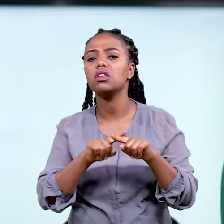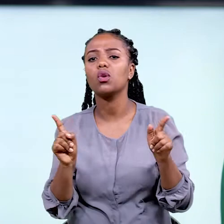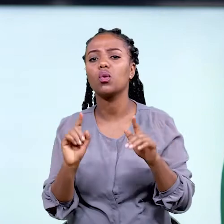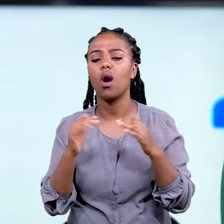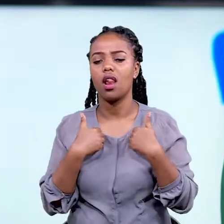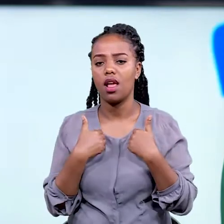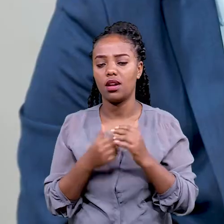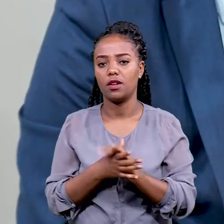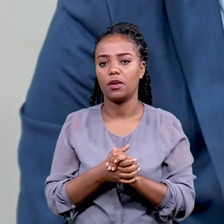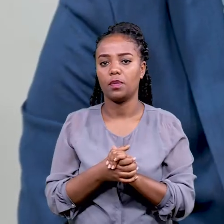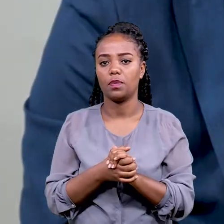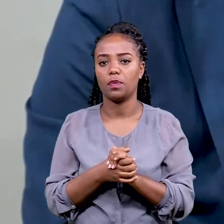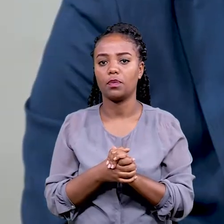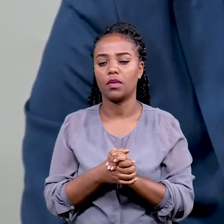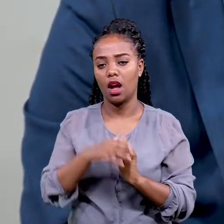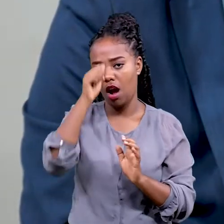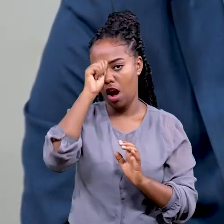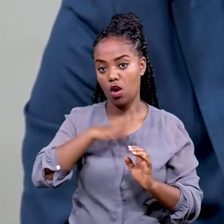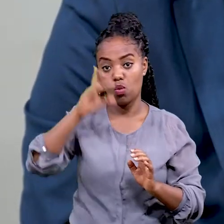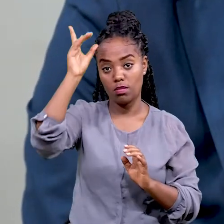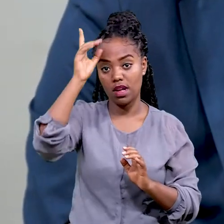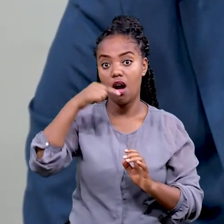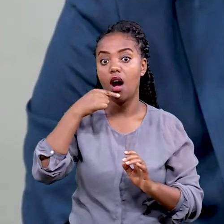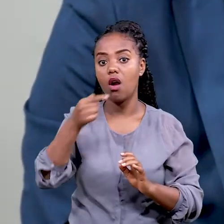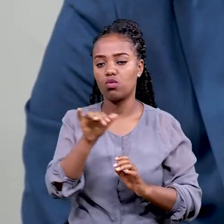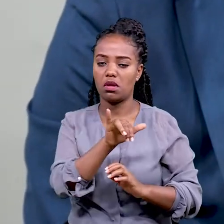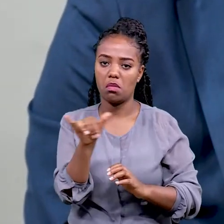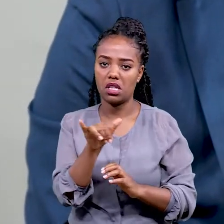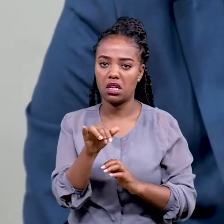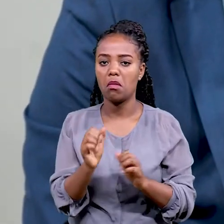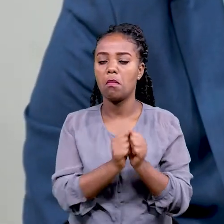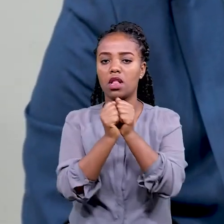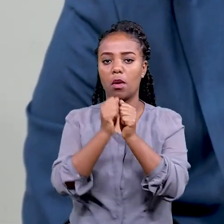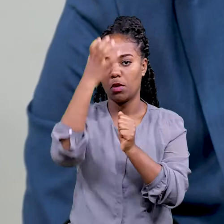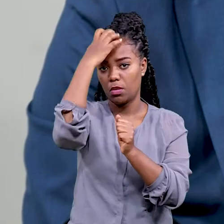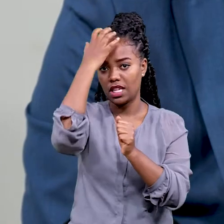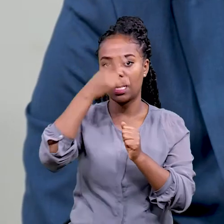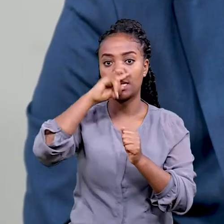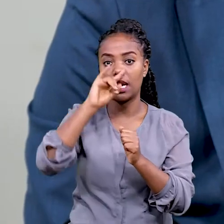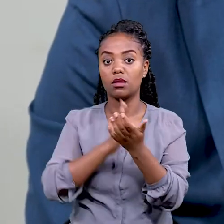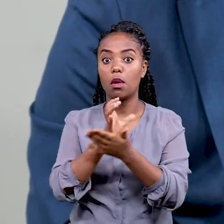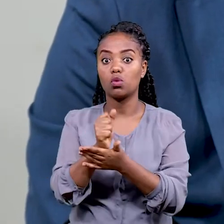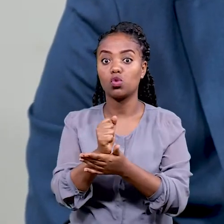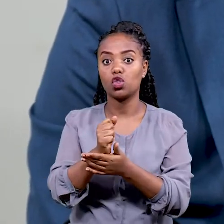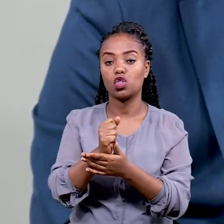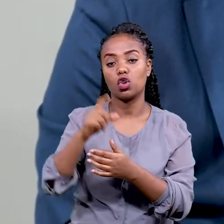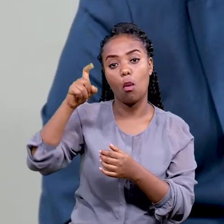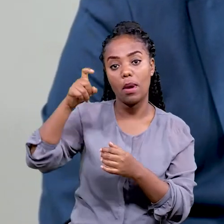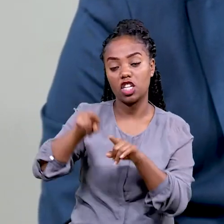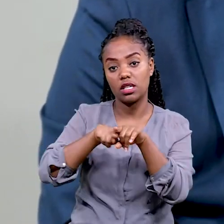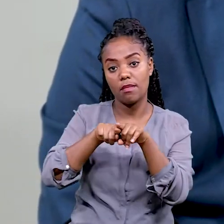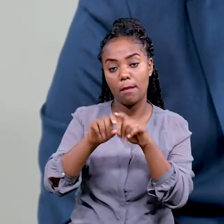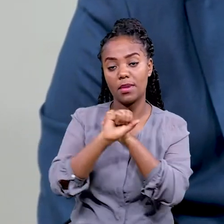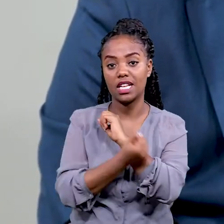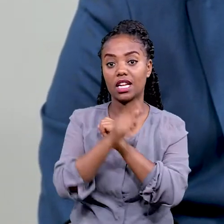ይለያሉ? እንግዲህ አቶ ኮምሳ እንዳለው እነዚህ በተባበሩት መንግስታት የህጻናት መብቶች ኮንቬንሽን መሰረት